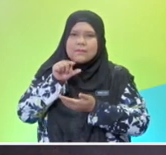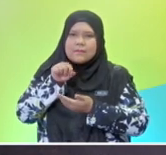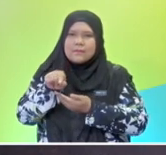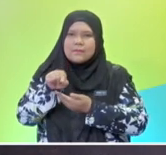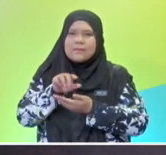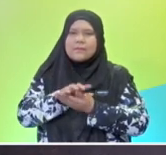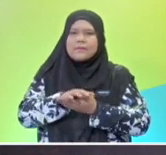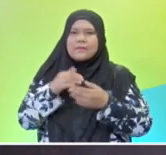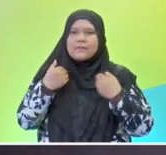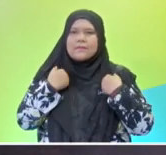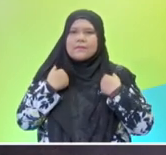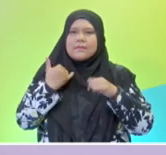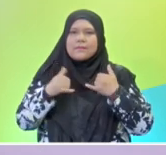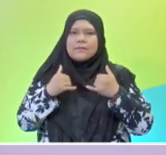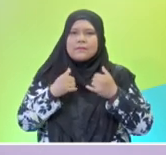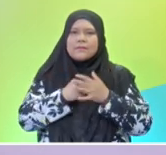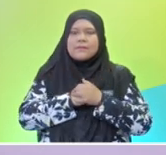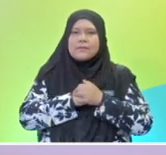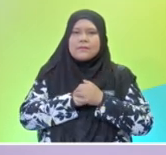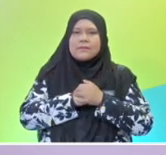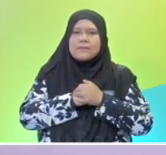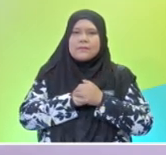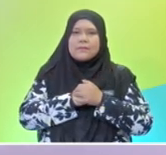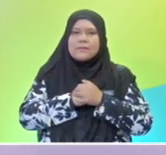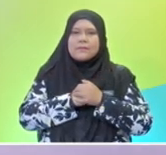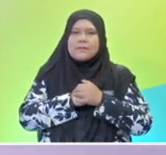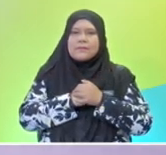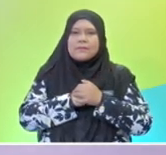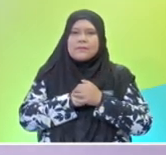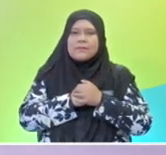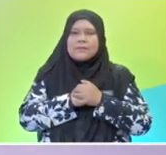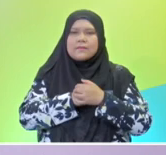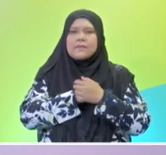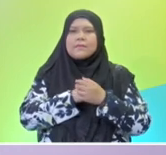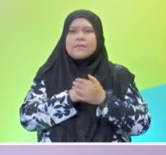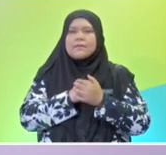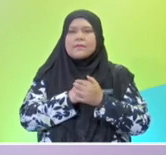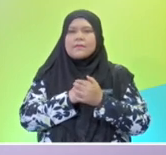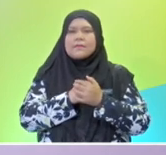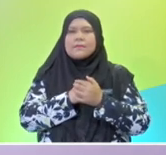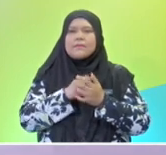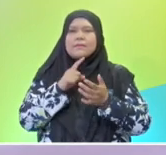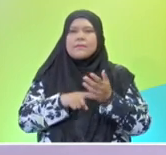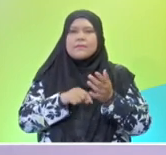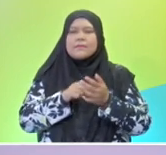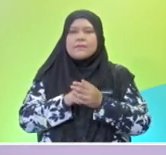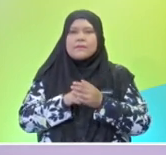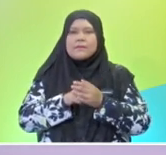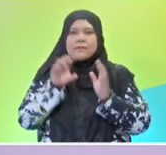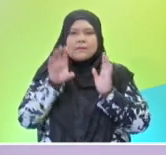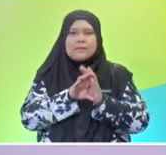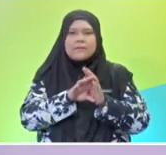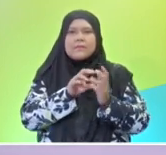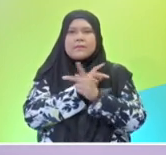satu permainan. Baik, nyatakan tindakan kasih sayang gambar-gambar berikut. Baik, ini menarik